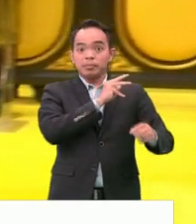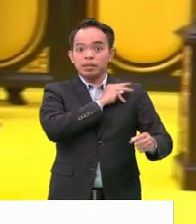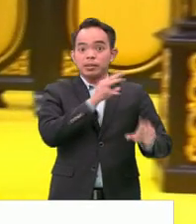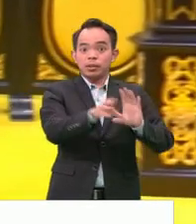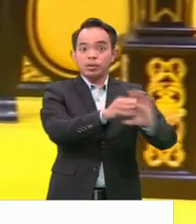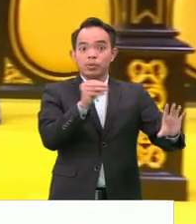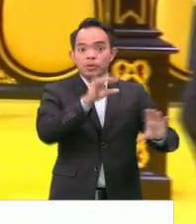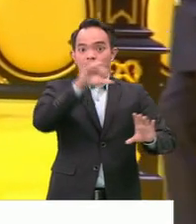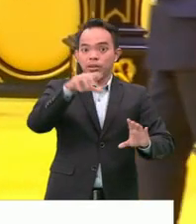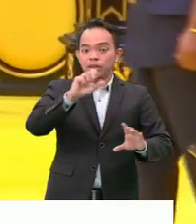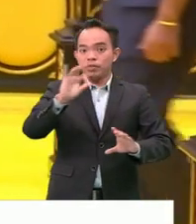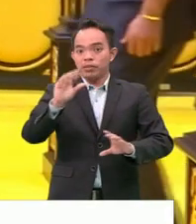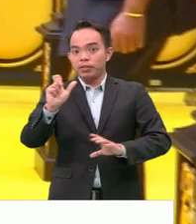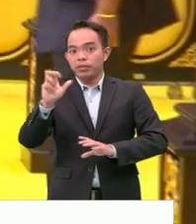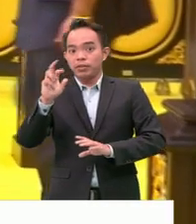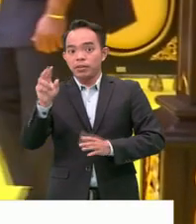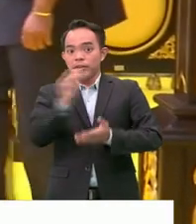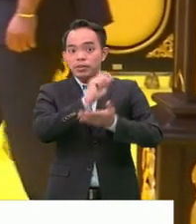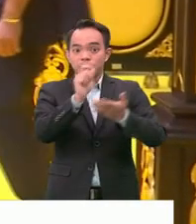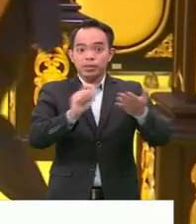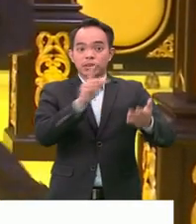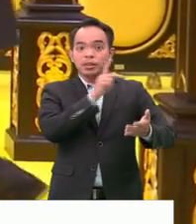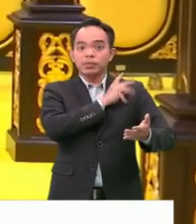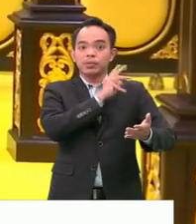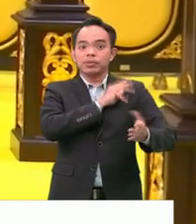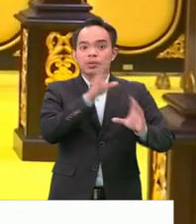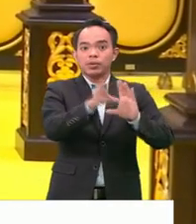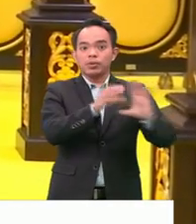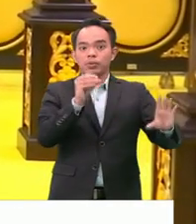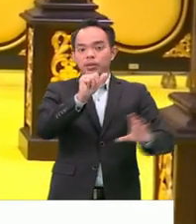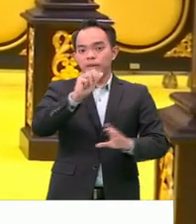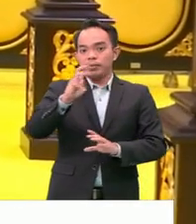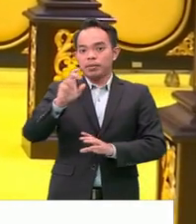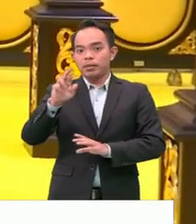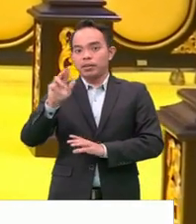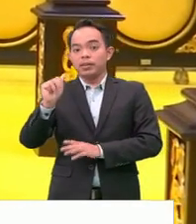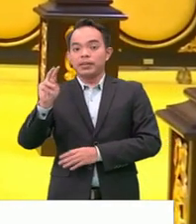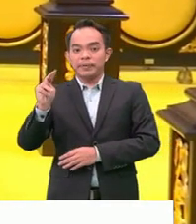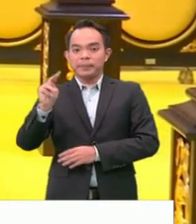Kamaruddin Jafar dan ketua setiausaha Kementerian Wardatu Amran Muksin